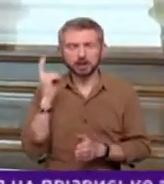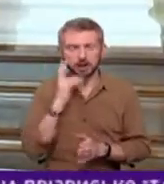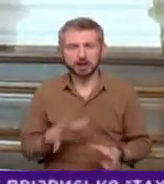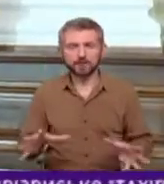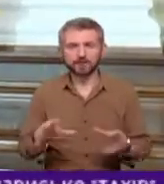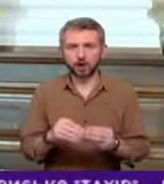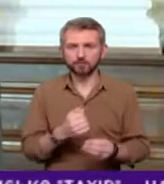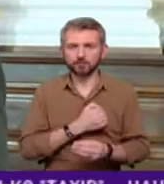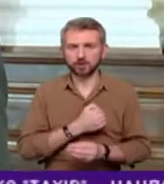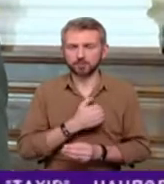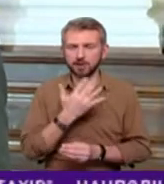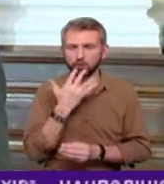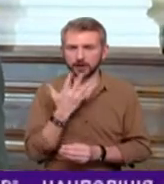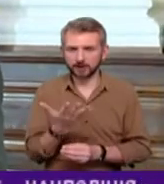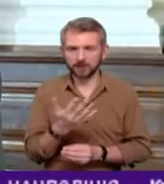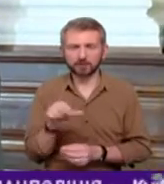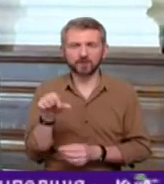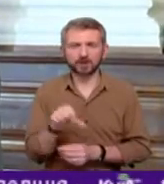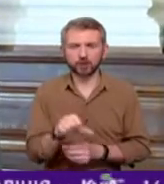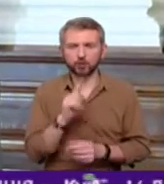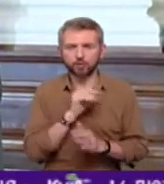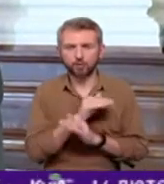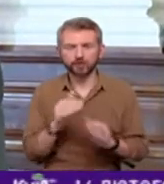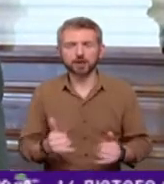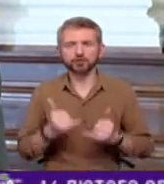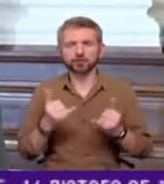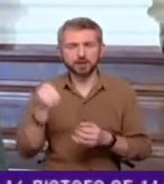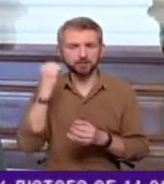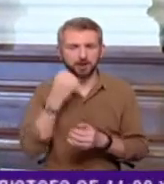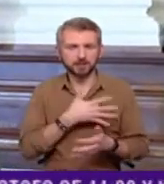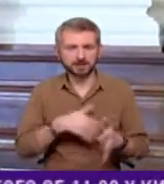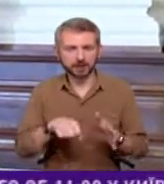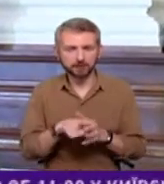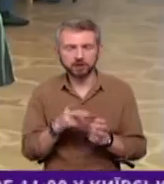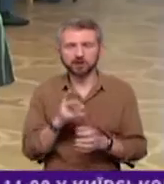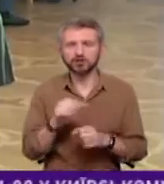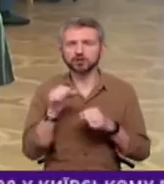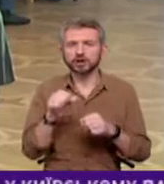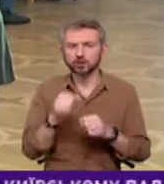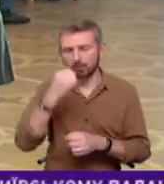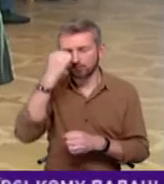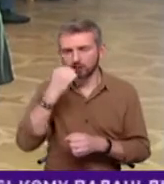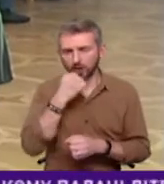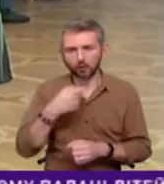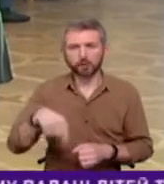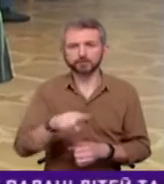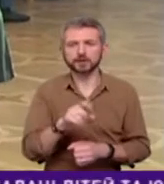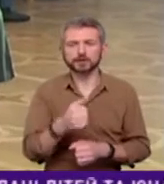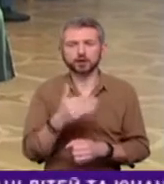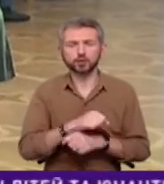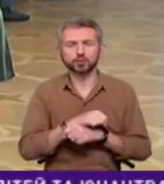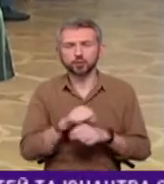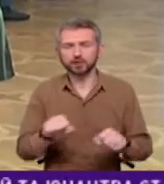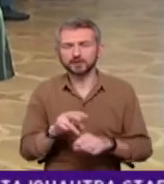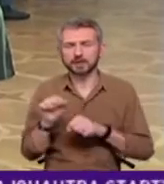із воїнами-інтернаціоналістами хвилиною мовчання вшанували пам'ять загиблих. Віталій Кличко подякував ветеранам-афганцям за їхню мужність на